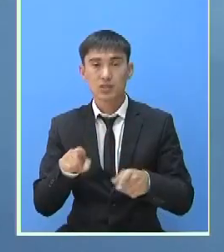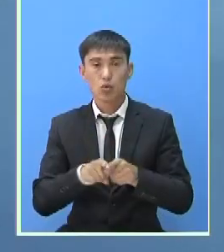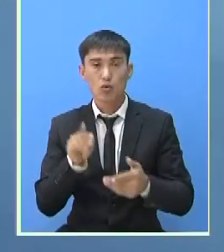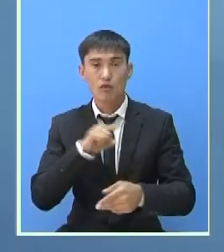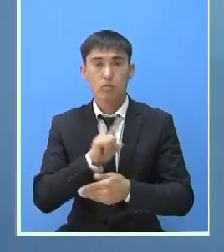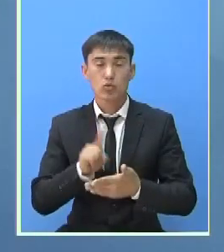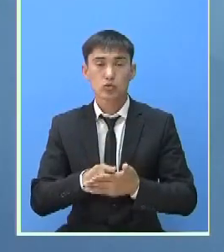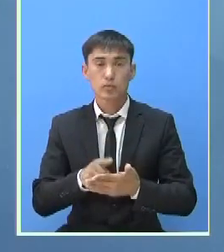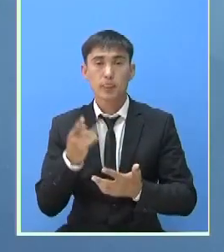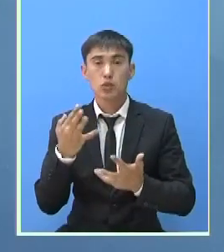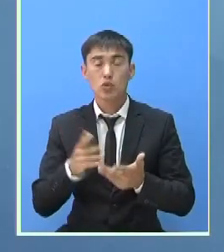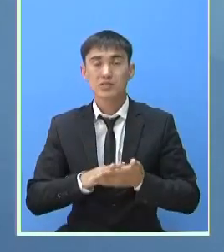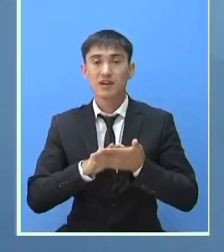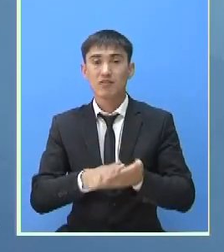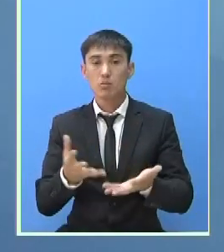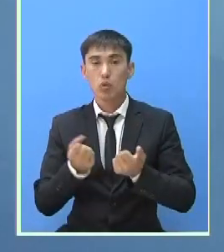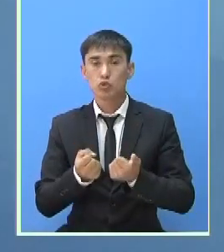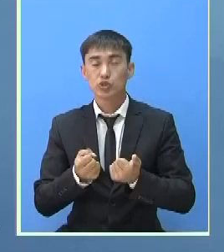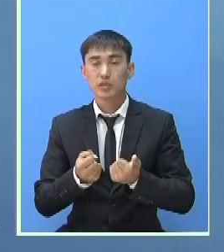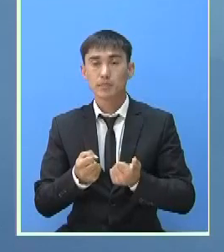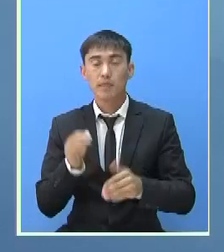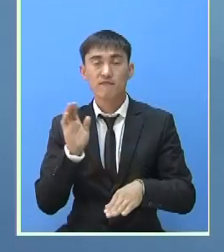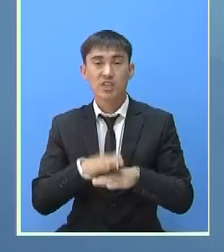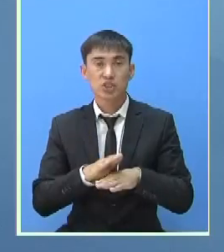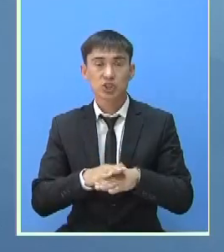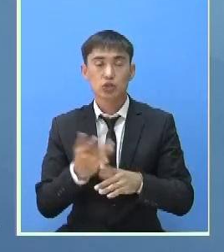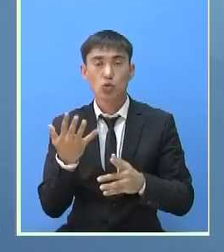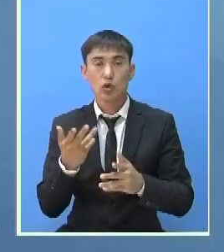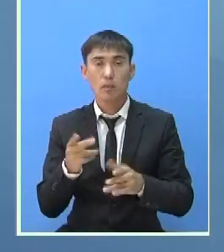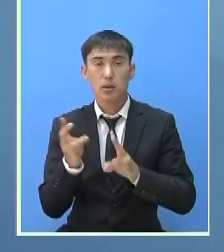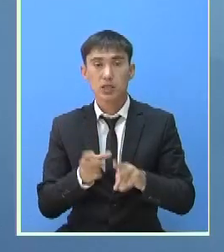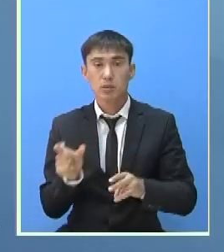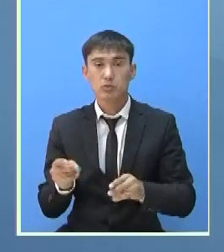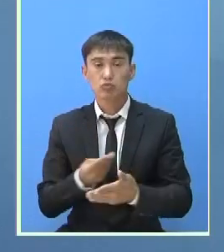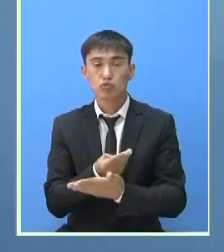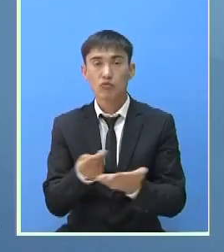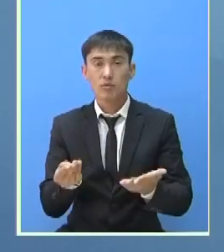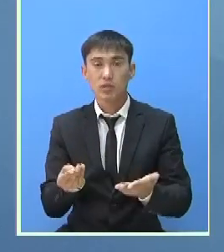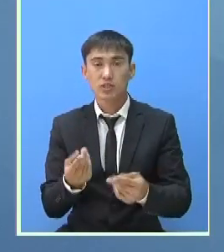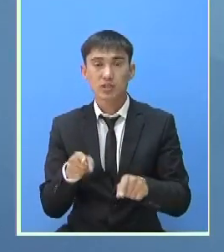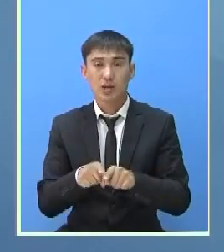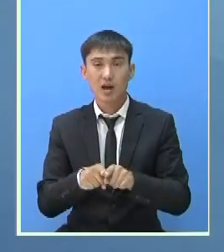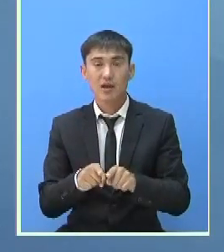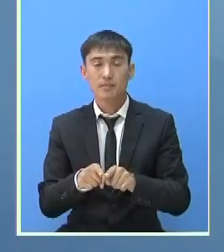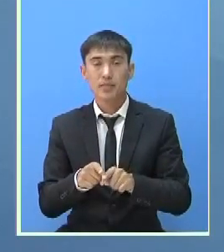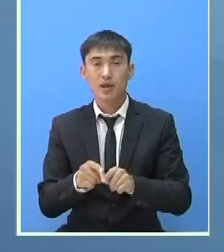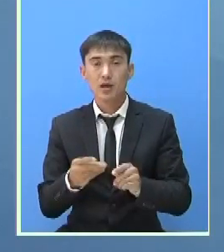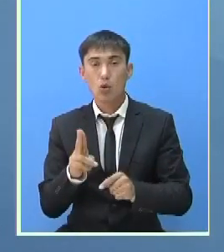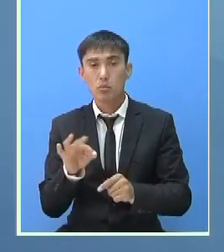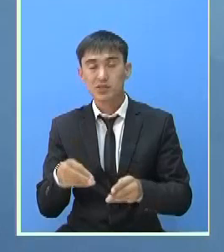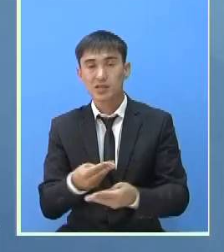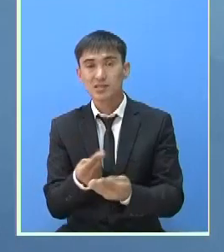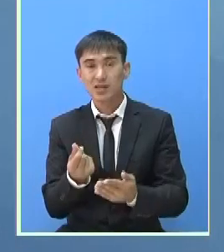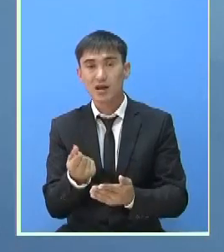у меня. Вот сколько заявлений поступило фактически и скольким потерпевшим уже выплачена такая компенсация? И